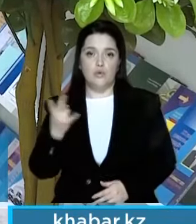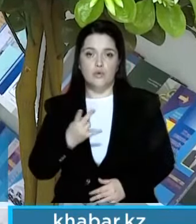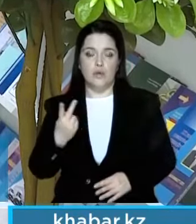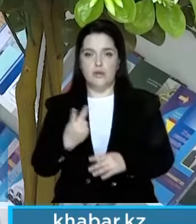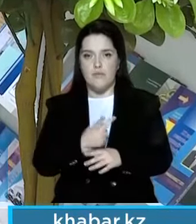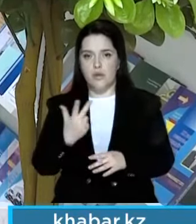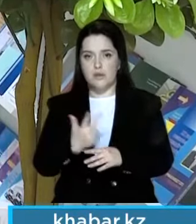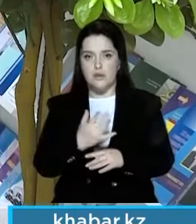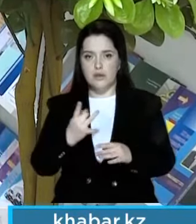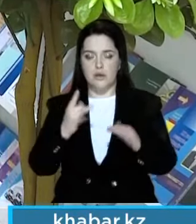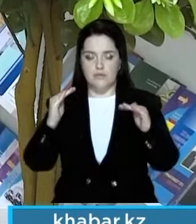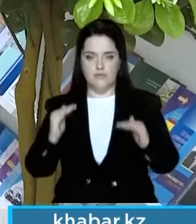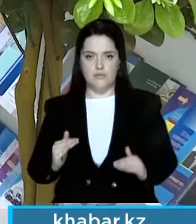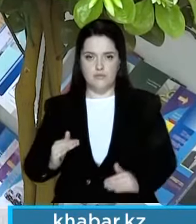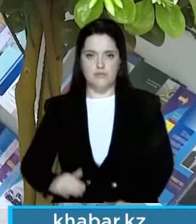три и даже в четыре раза